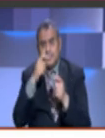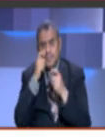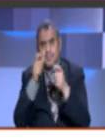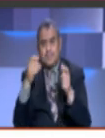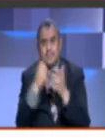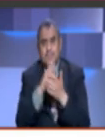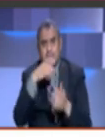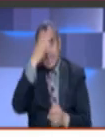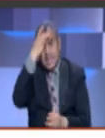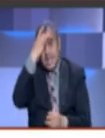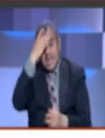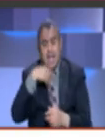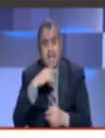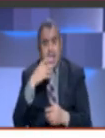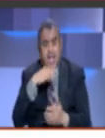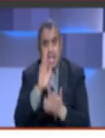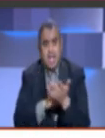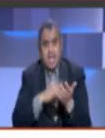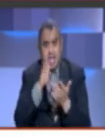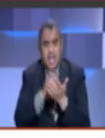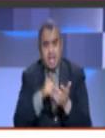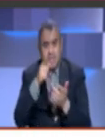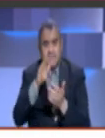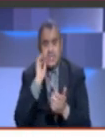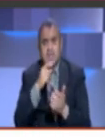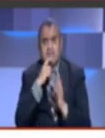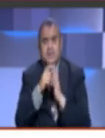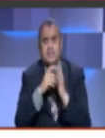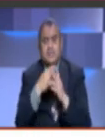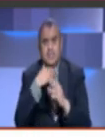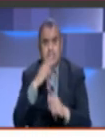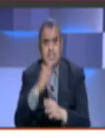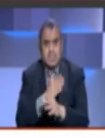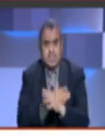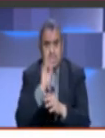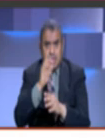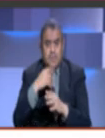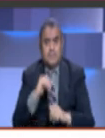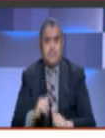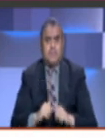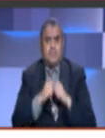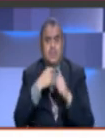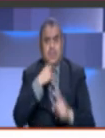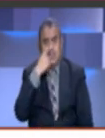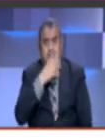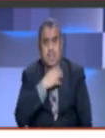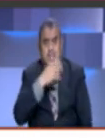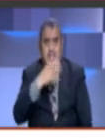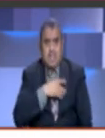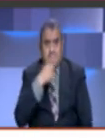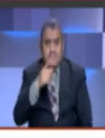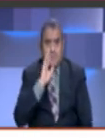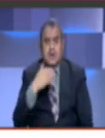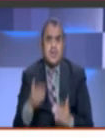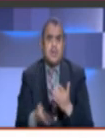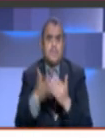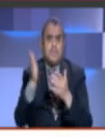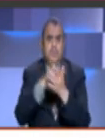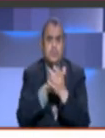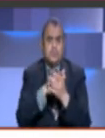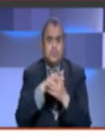لديهم امراض مزمنه، بمجرد شعورهم بالتعب بامراض تنفسيه لابد من التوجه مباشره